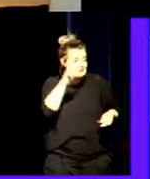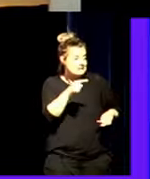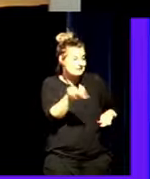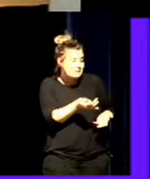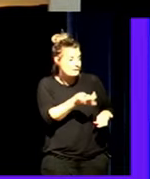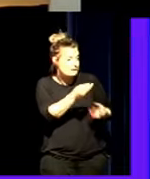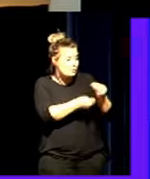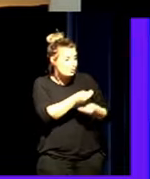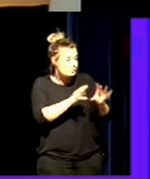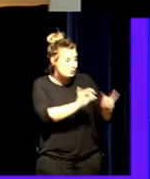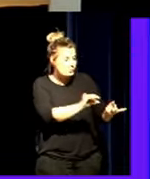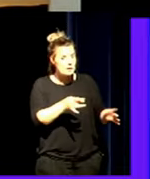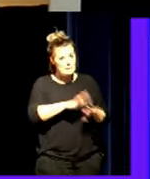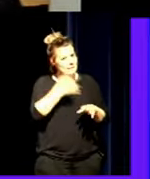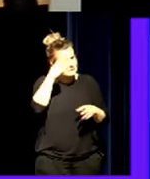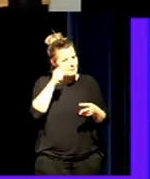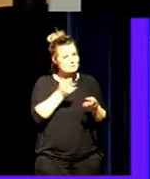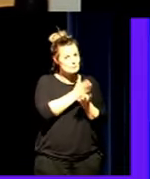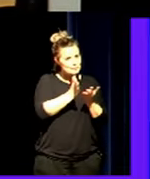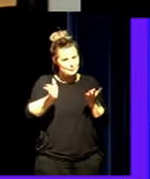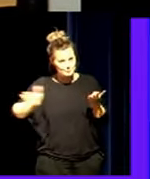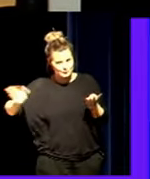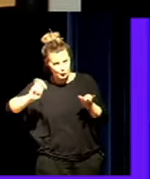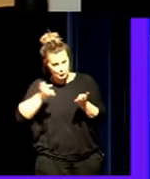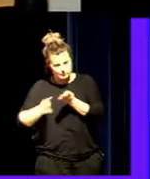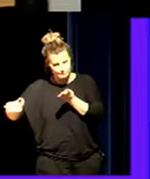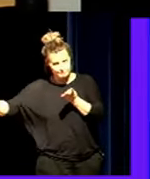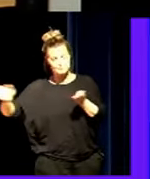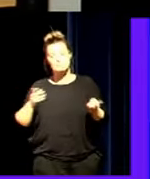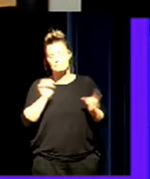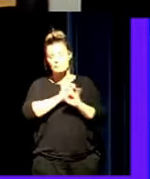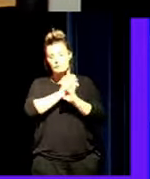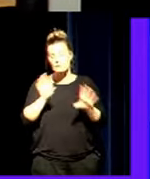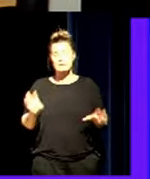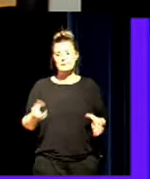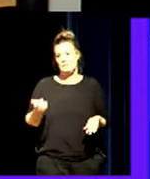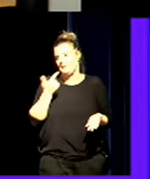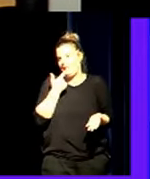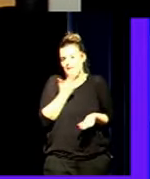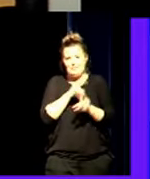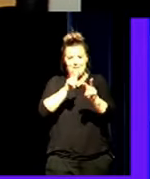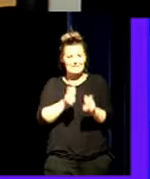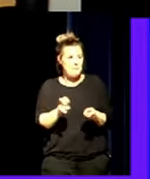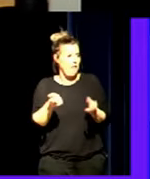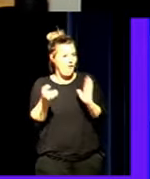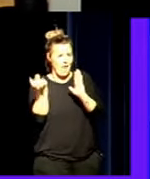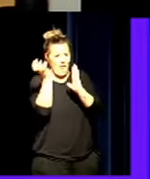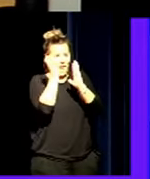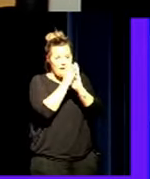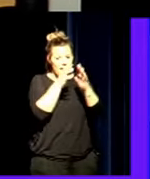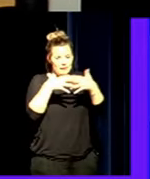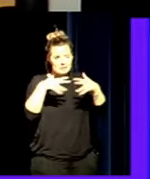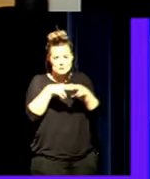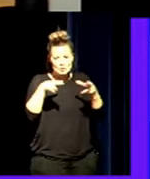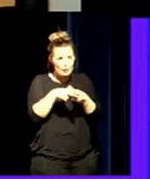daude jakiteko alternatibak. Claro, nik esaten dut beti, ezke, hain azkarra da, plataforma, eta aldaketak